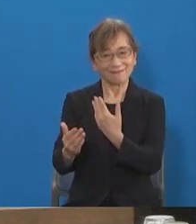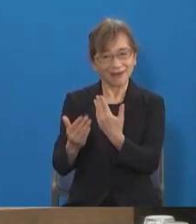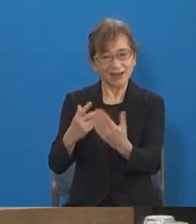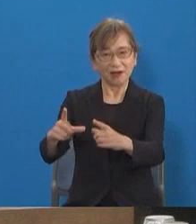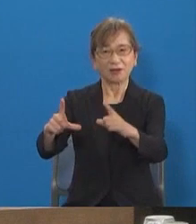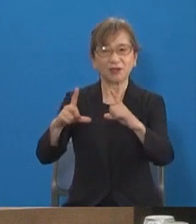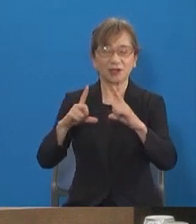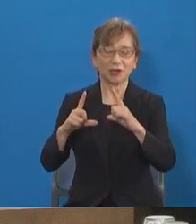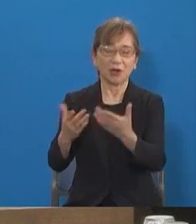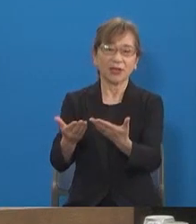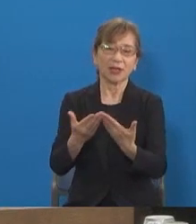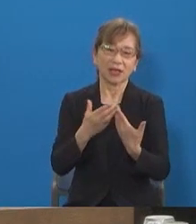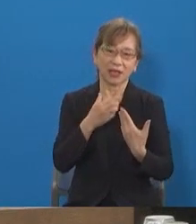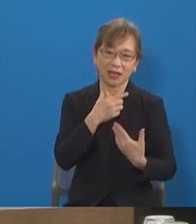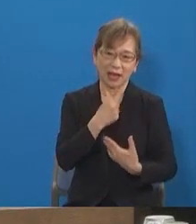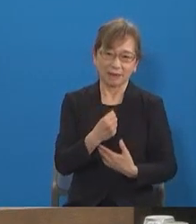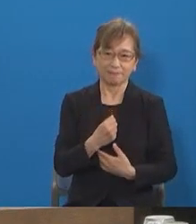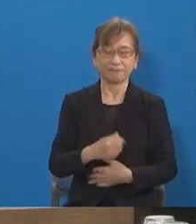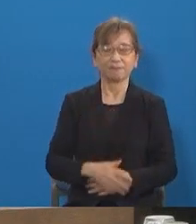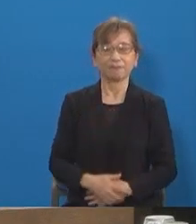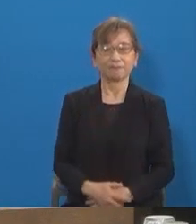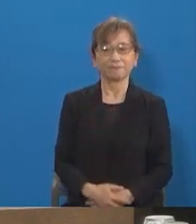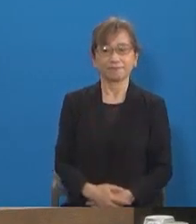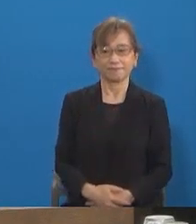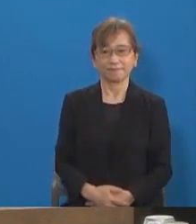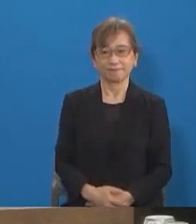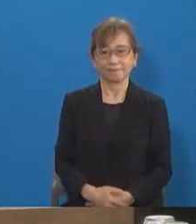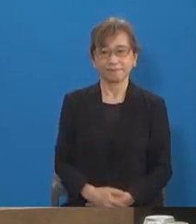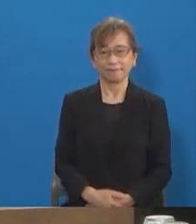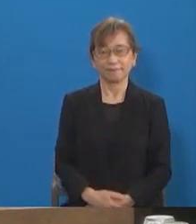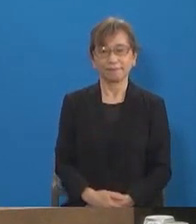答弁をいただきますようお願いをいたします。